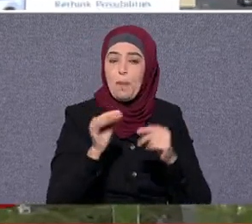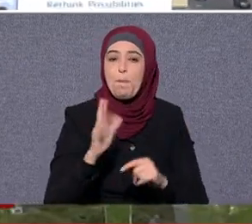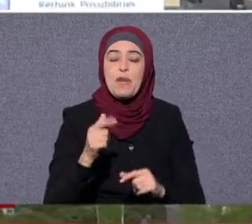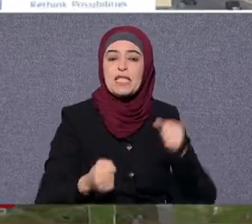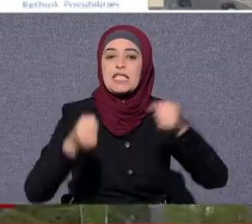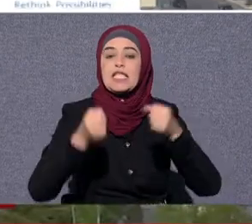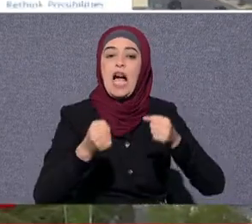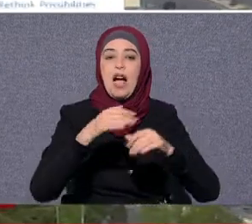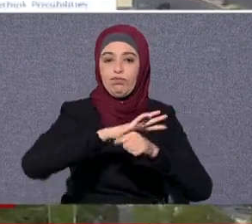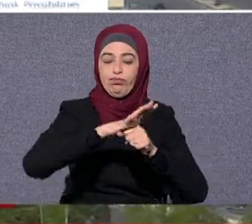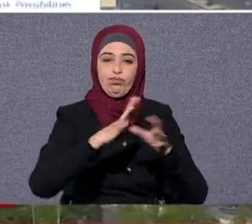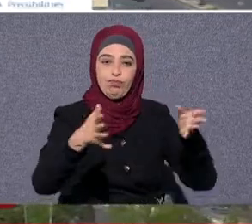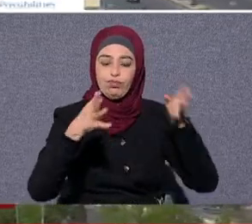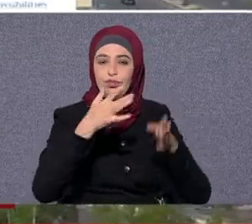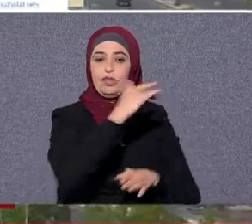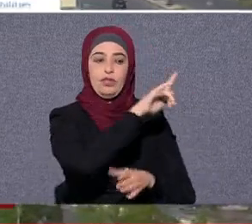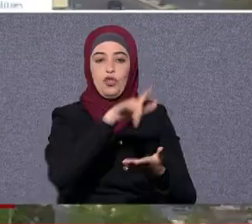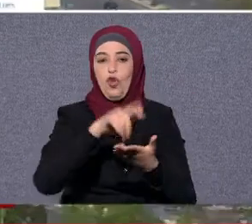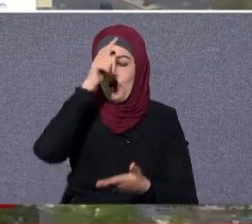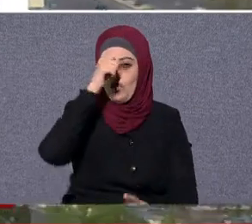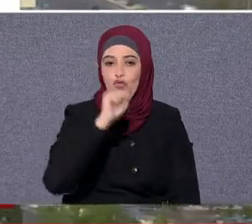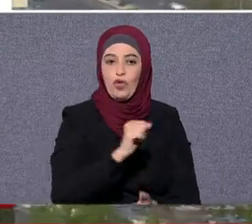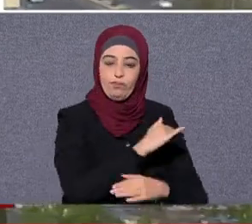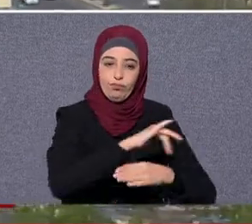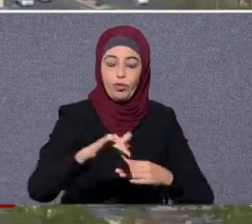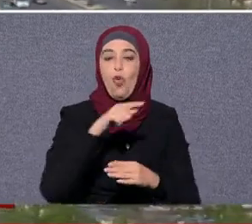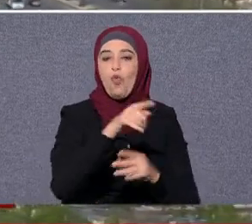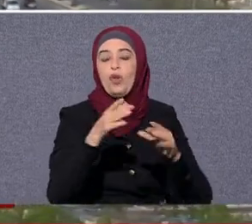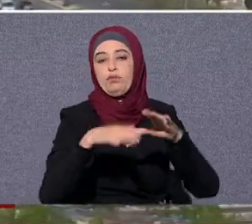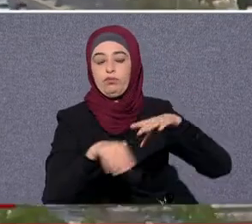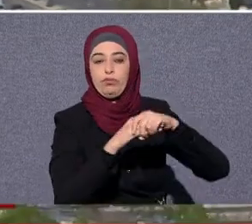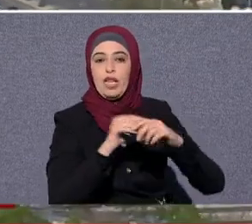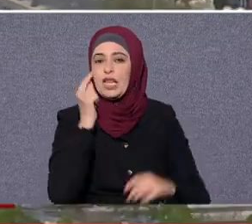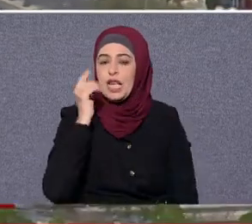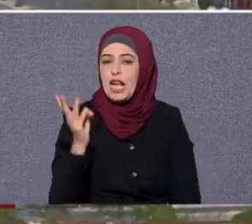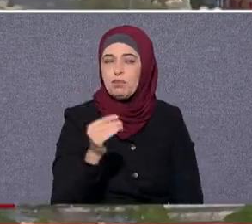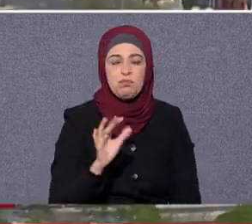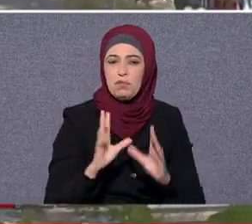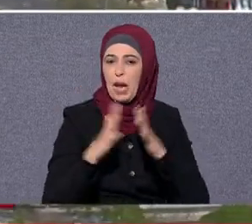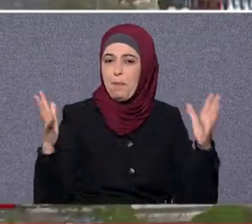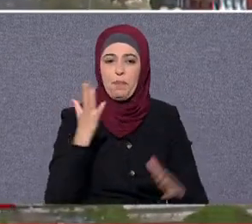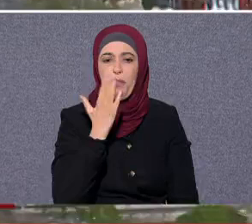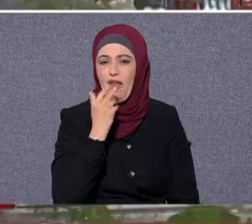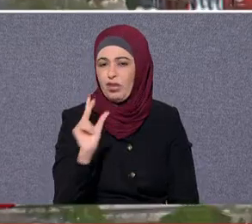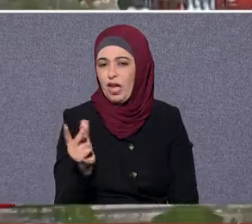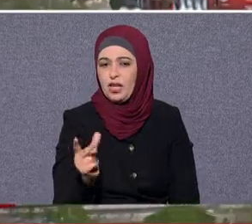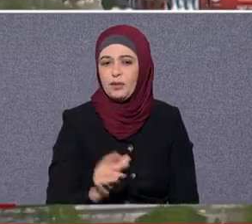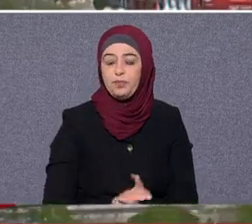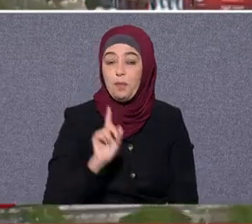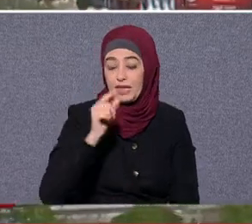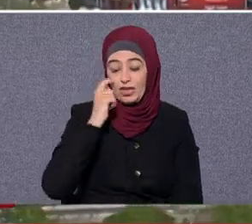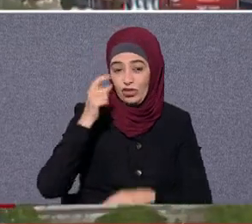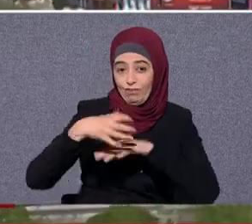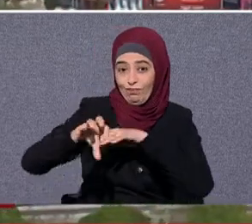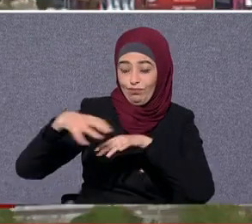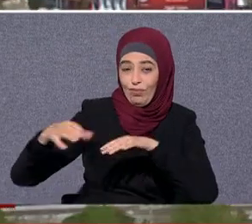السائقين الذين يدخلون الى اراضي المملكه، وعددهم ليس بكثير، لكن الموجودين في